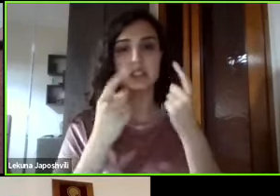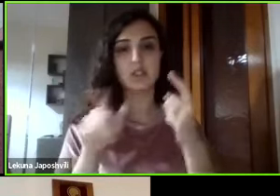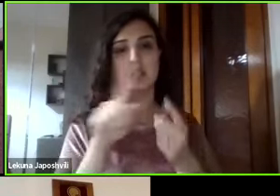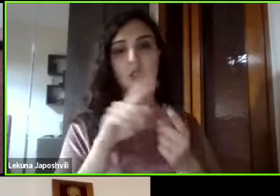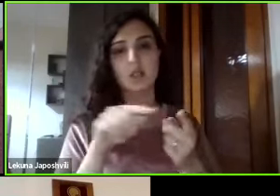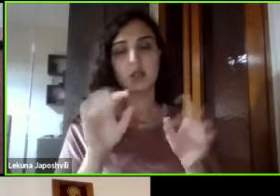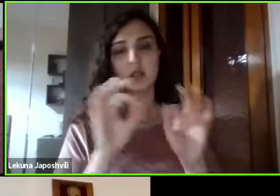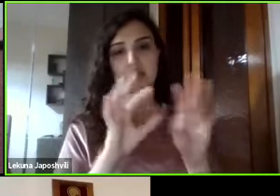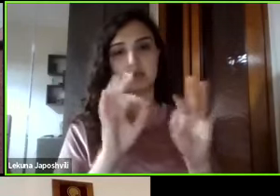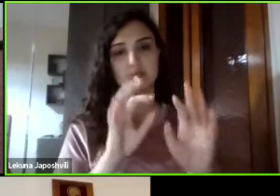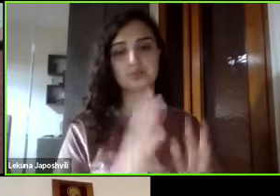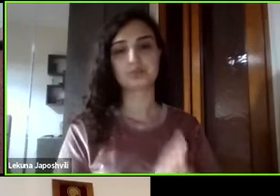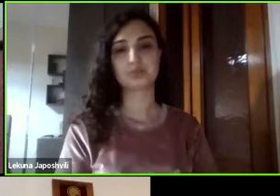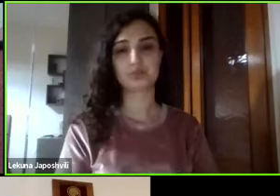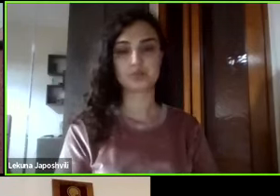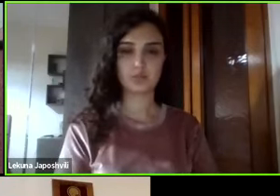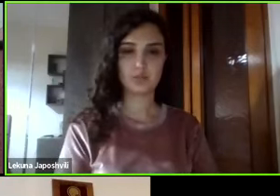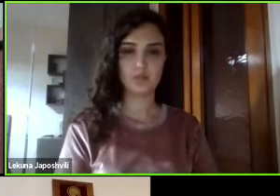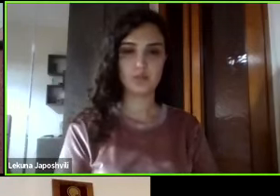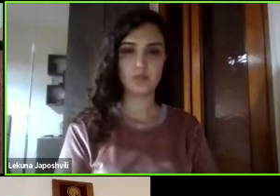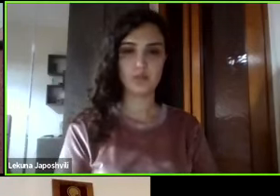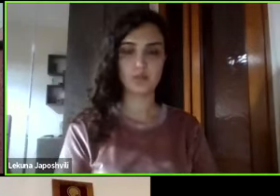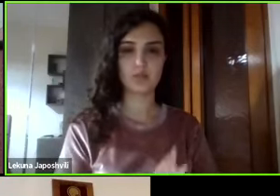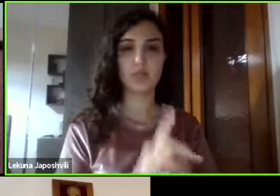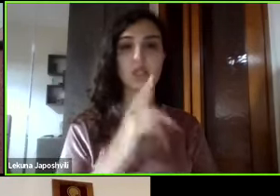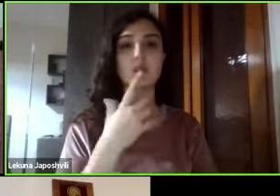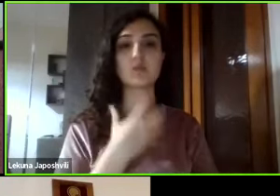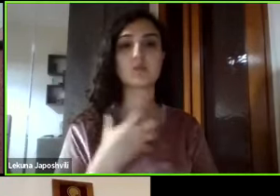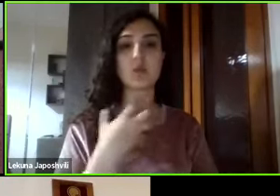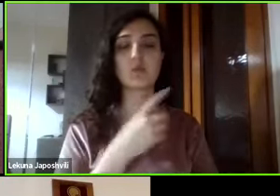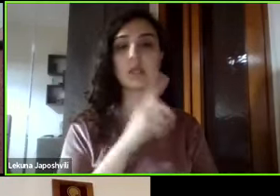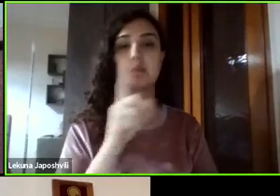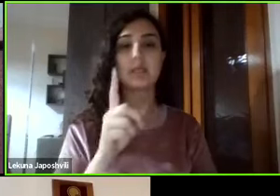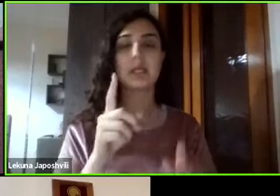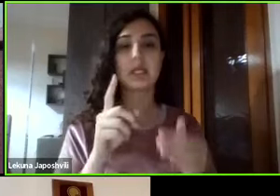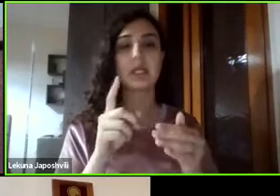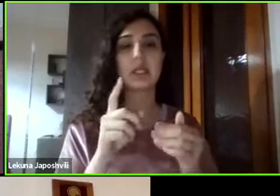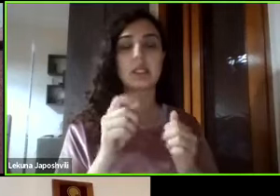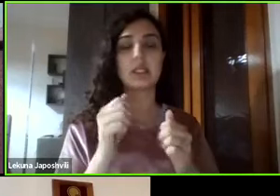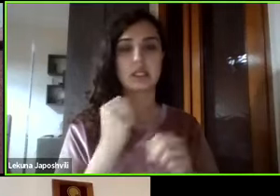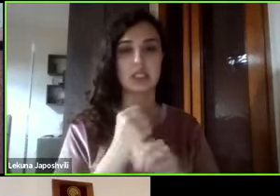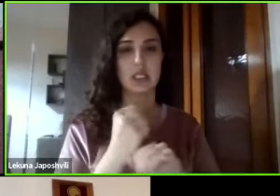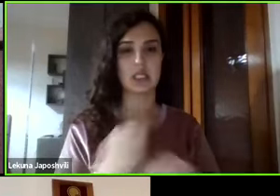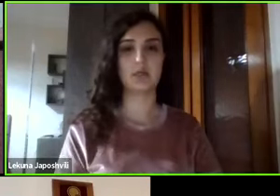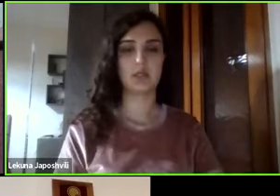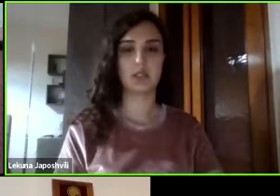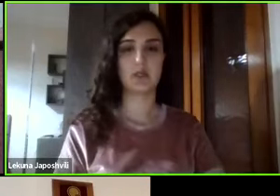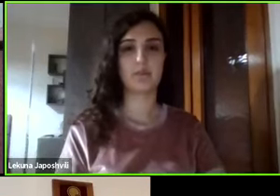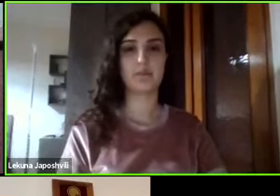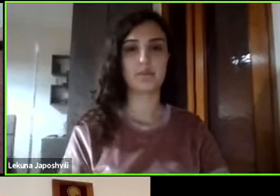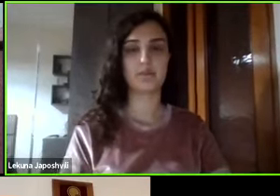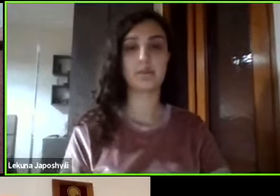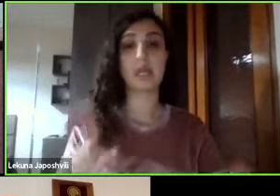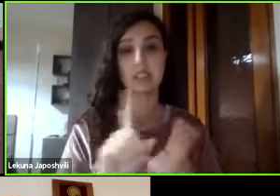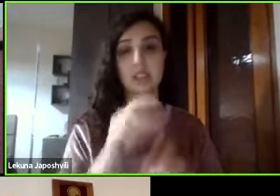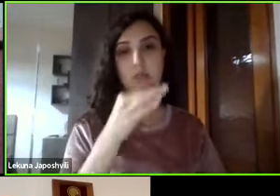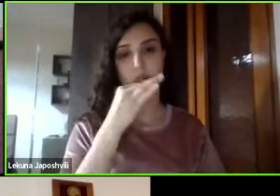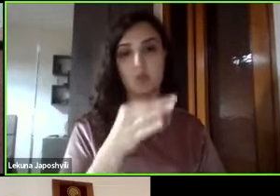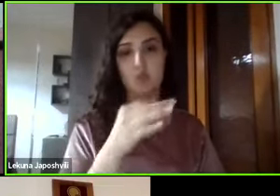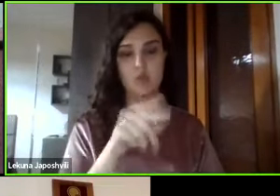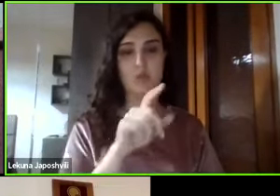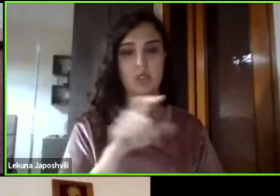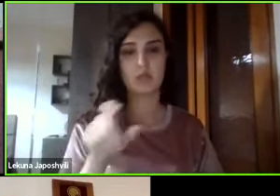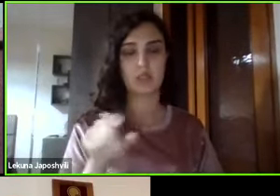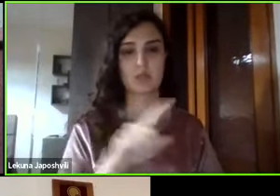მოპოვება მშობლის მხრიდან, რაც მნიშვნელოვანია რაიმე დასკვნის და პროგნოზის გასაკეთებლად, ხო? ამიტომ ასეთი პასუხი გავცეთ ამ ადამიანს,